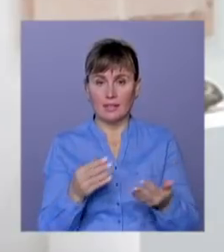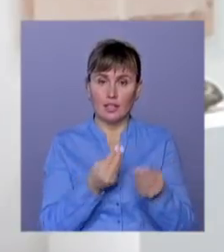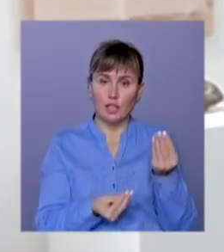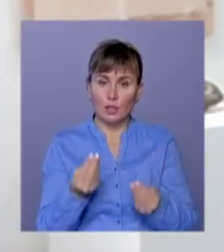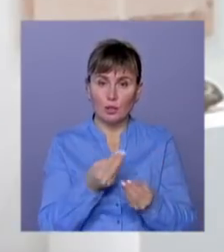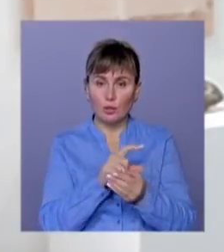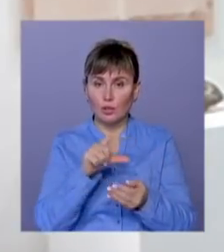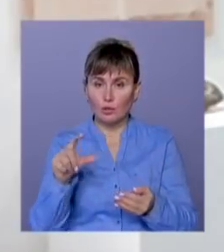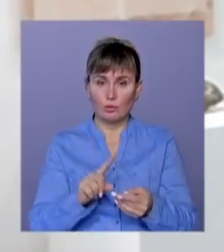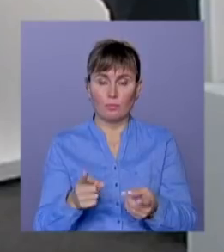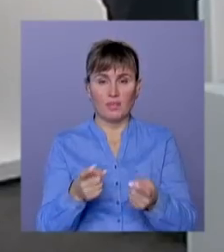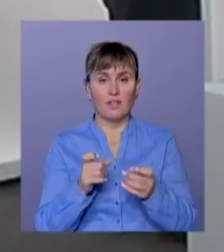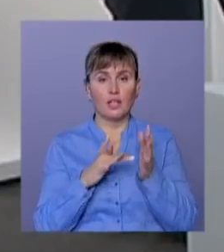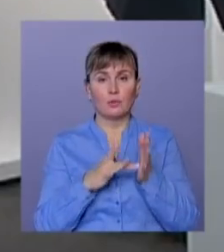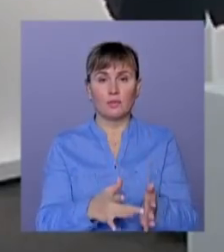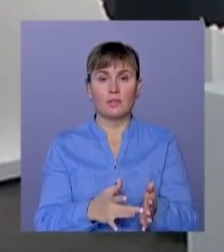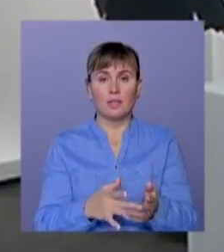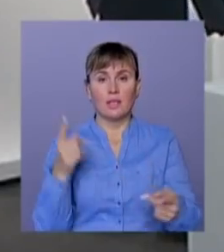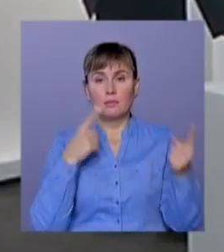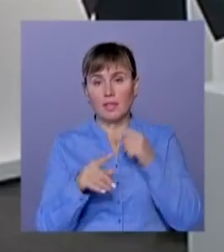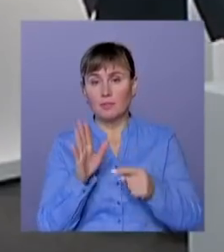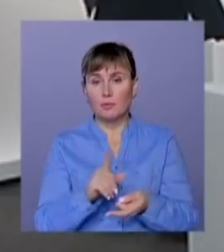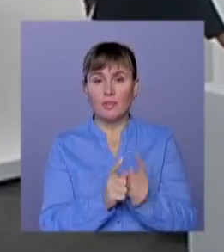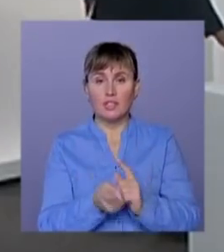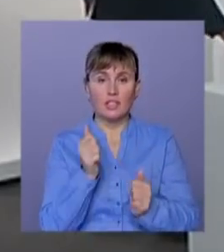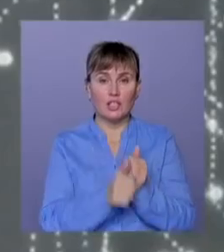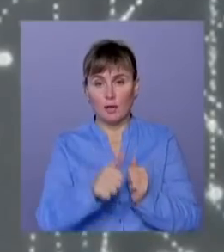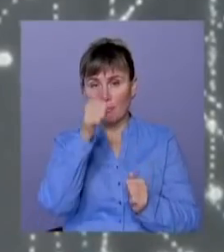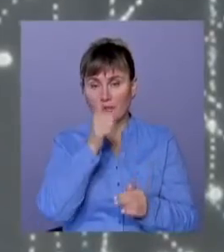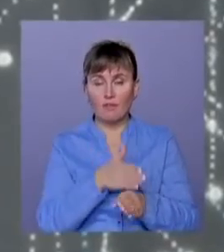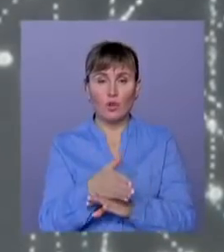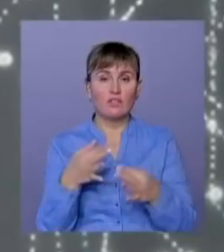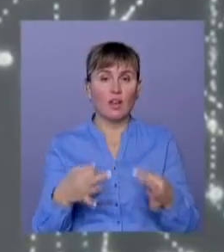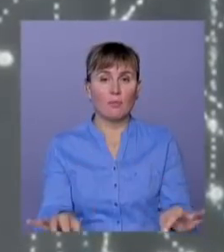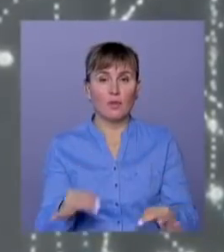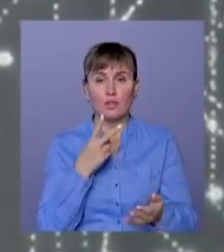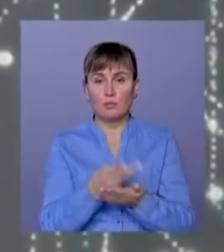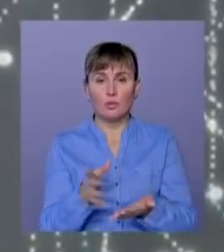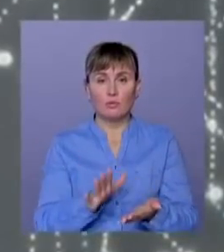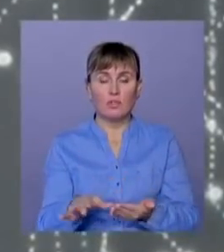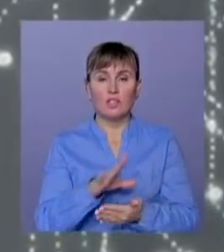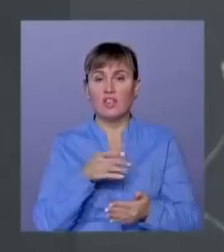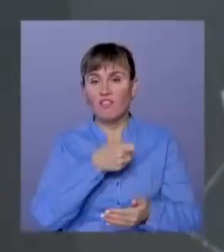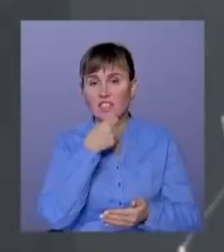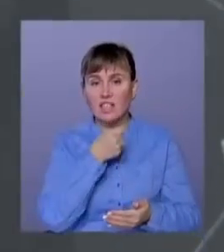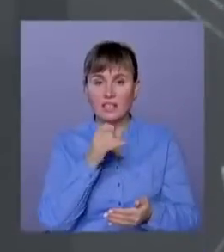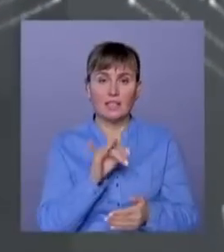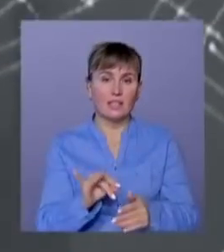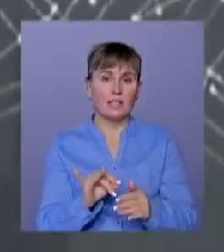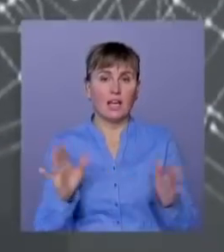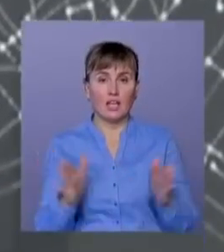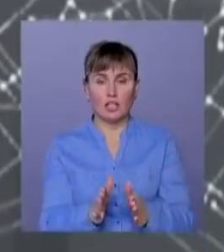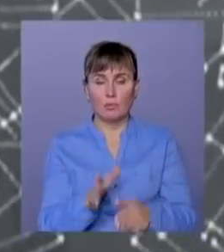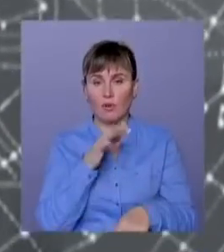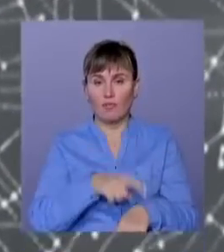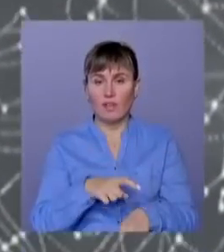чтобы привлекать сюда туристов. Экспозиции будут меняться ежемесячно. Вход свободный и не предусматривает ни возрастных ограничений, ни ограничений